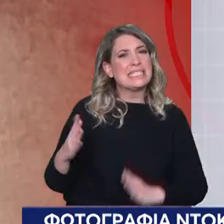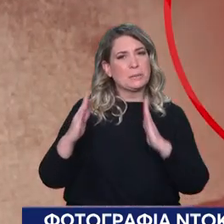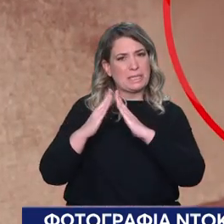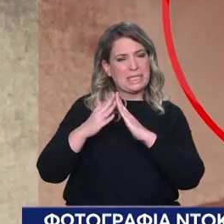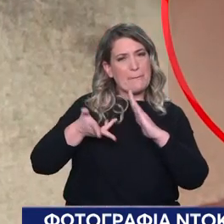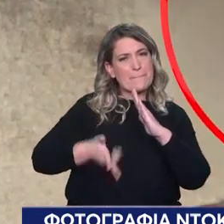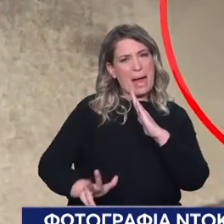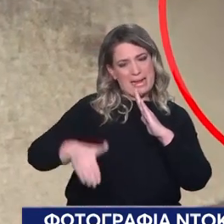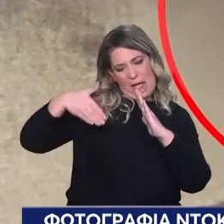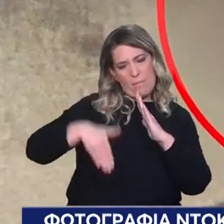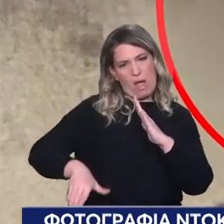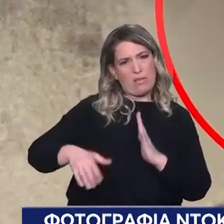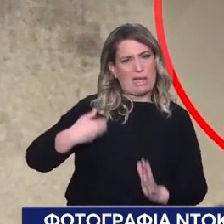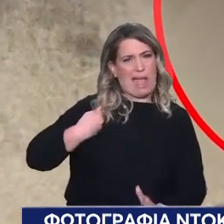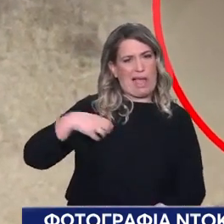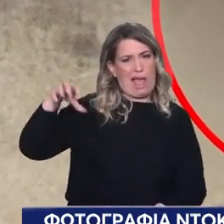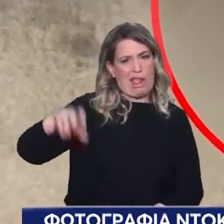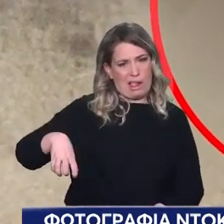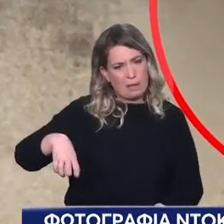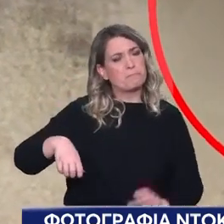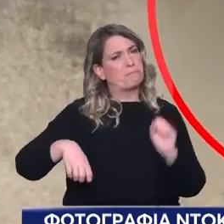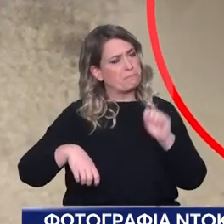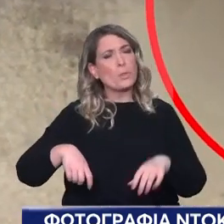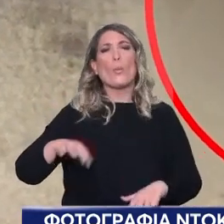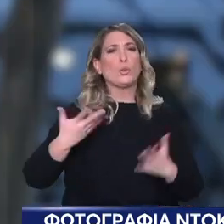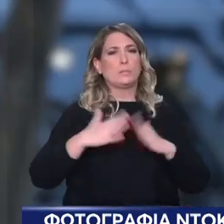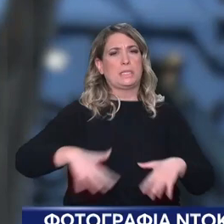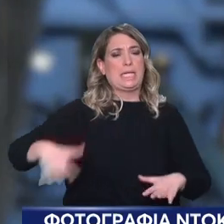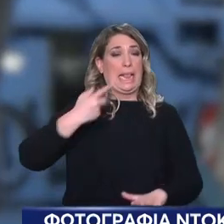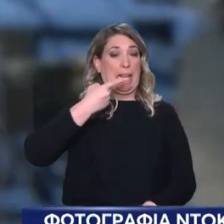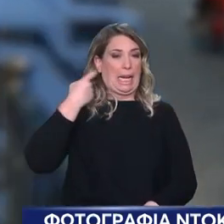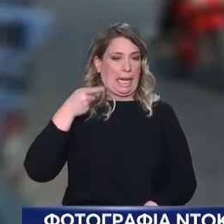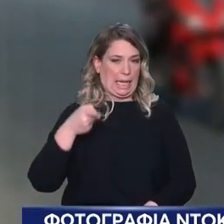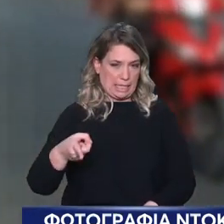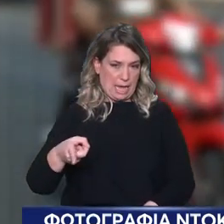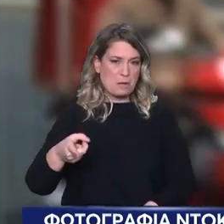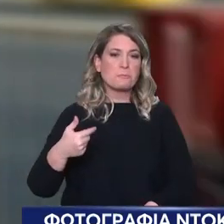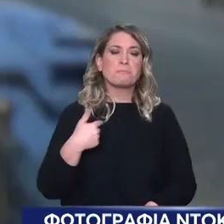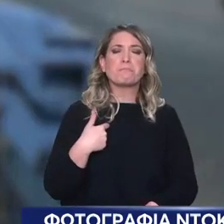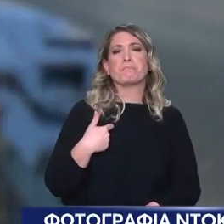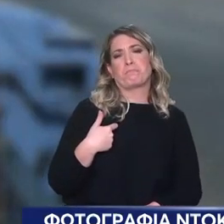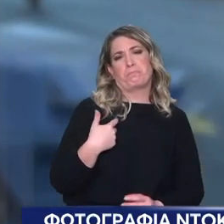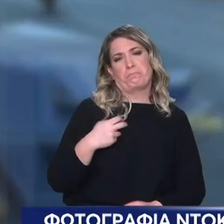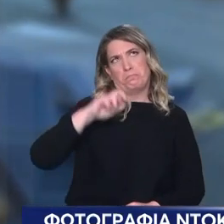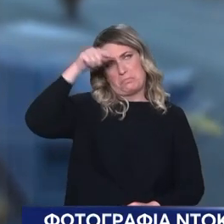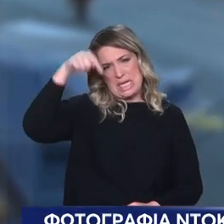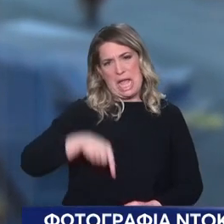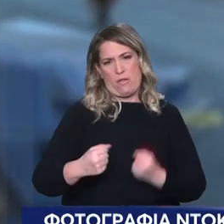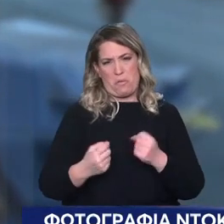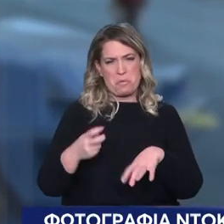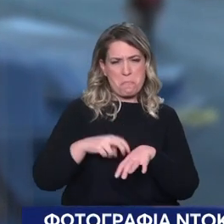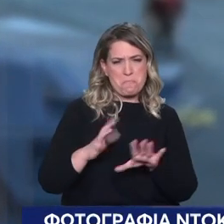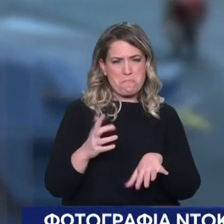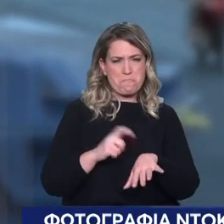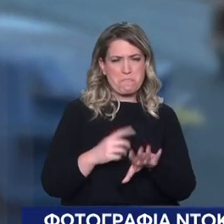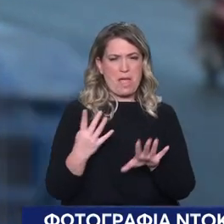Την προηγούμενη εβδομάδα το σπίτι είναι στην Νίκαια. Φεύγοντας το πρωί από τον γκαράζ στο υπόγειο, ενώ έφυγα 9 η ώρα να πάω